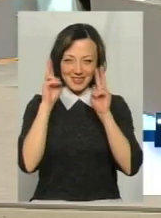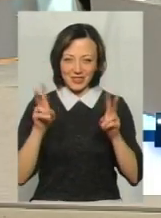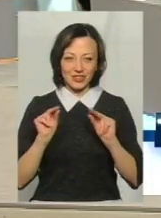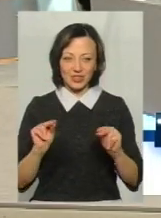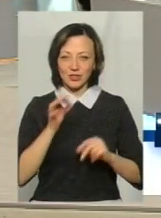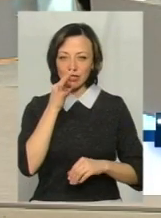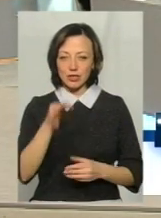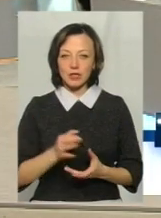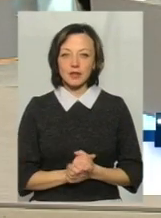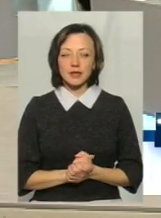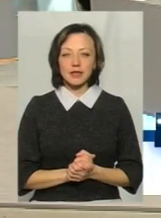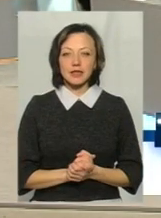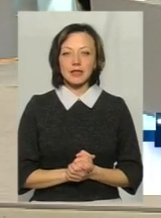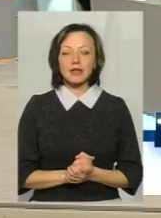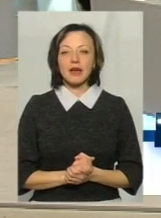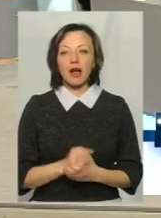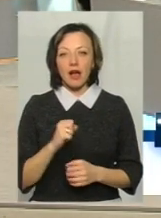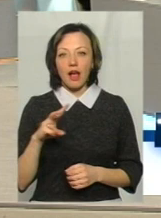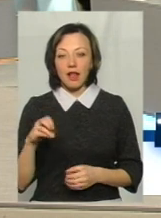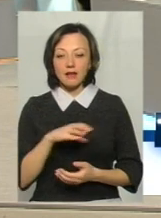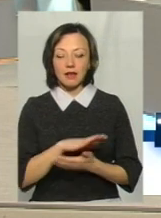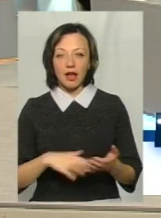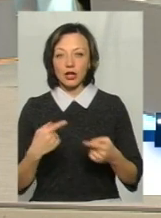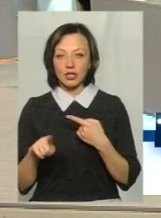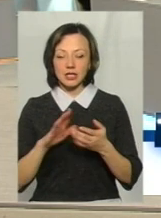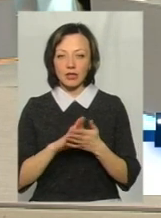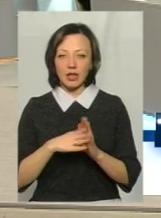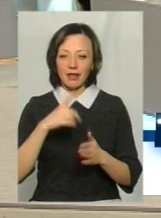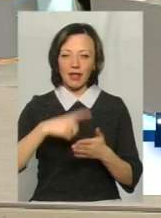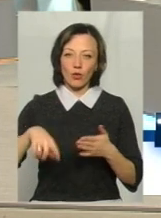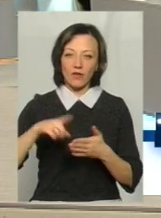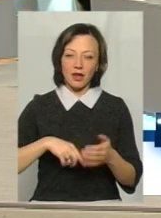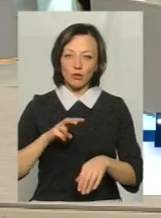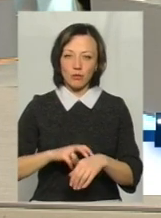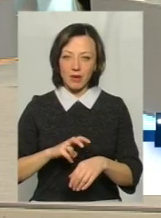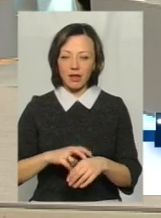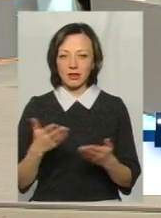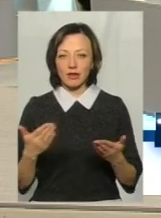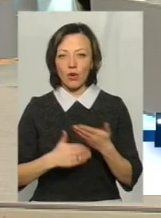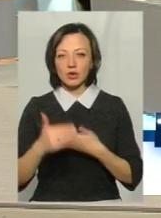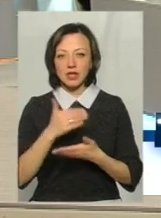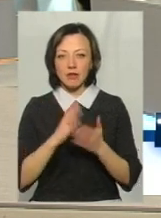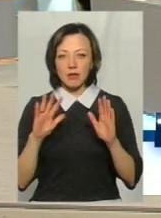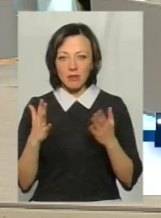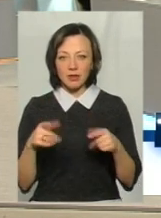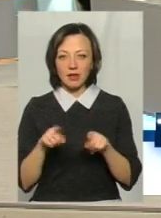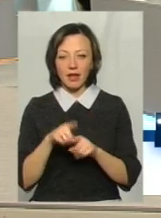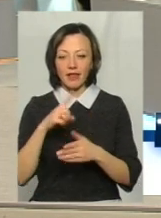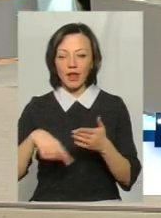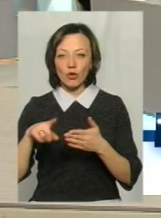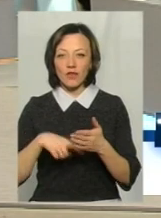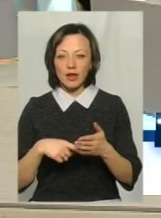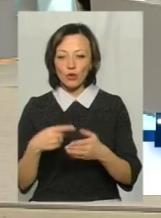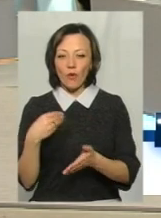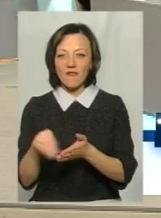чесно, знаюся. Але разом з тим далі інша ситуація, да, недовіра там до медиків. І останній випадок – це все ж таки недовіра до